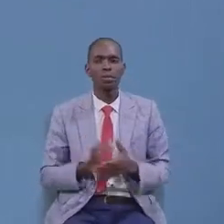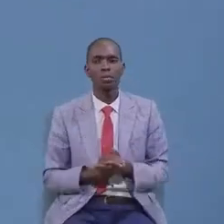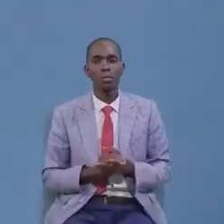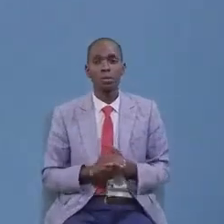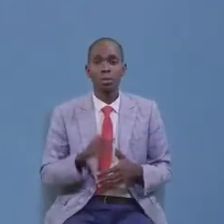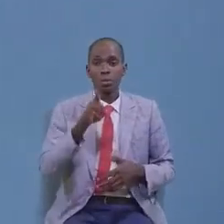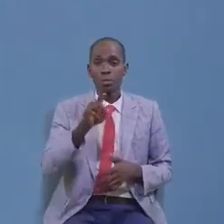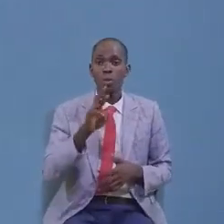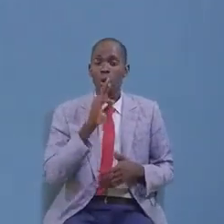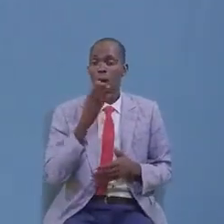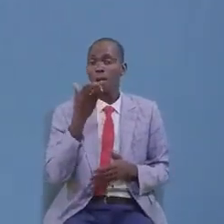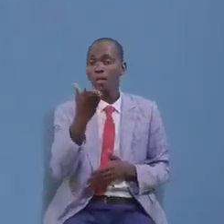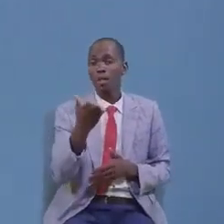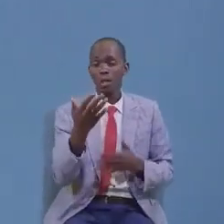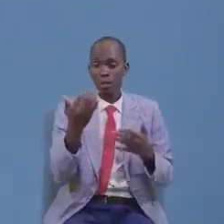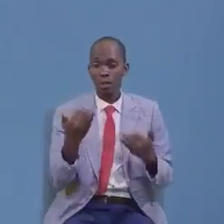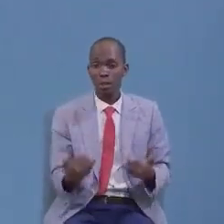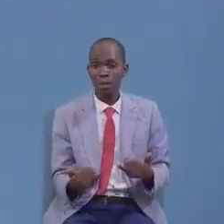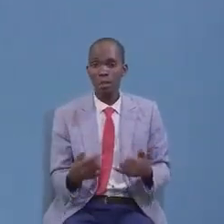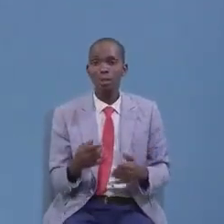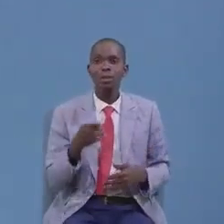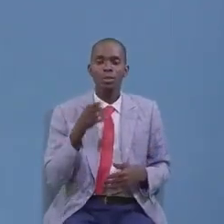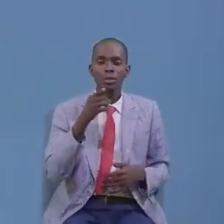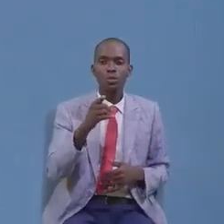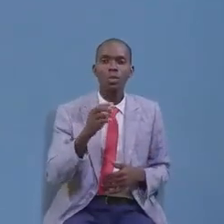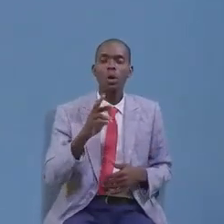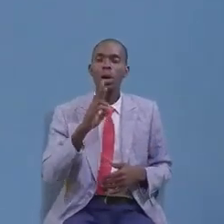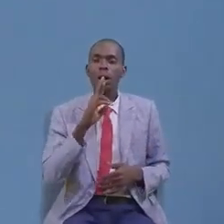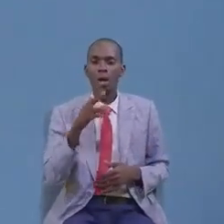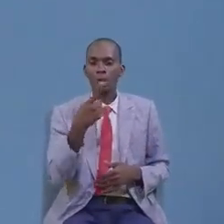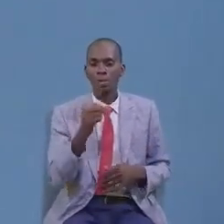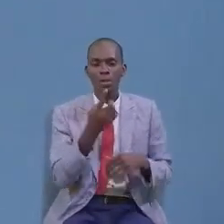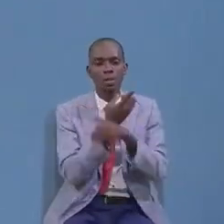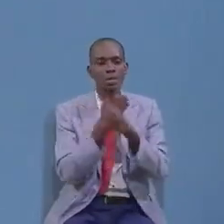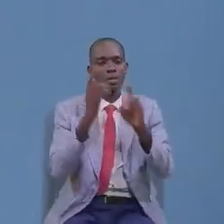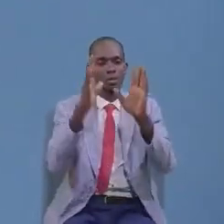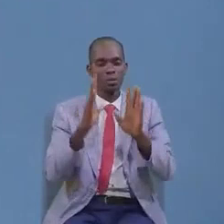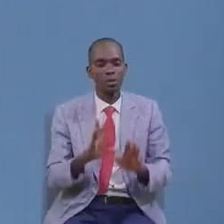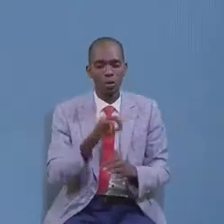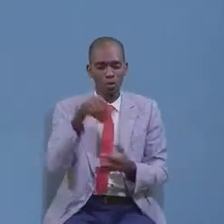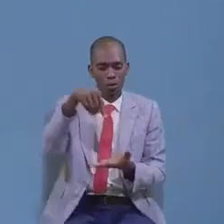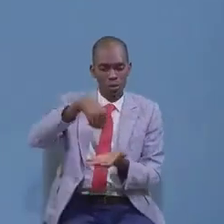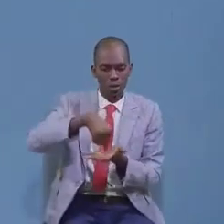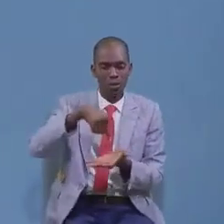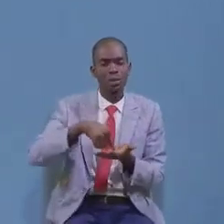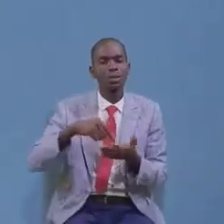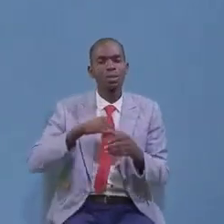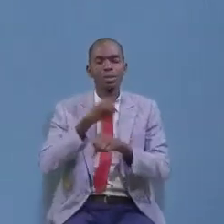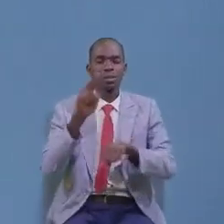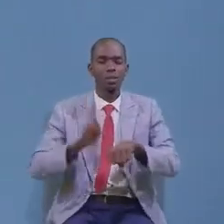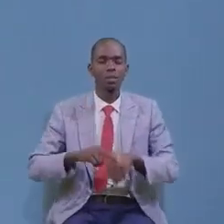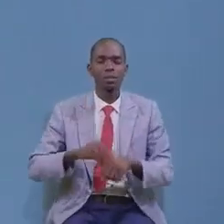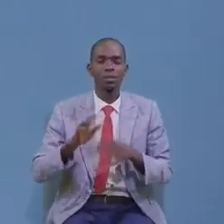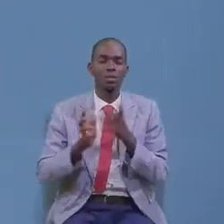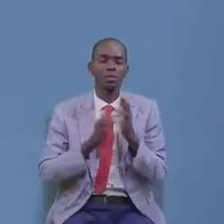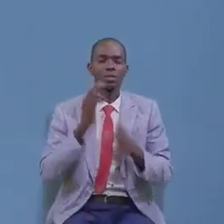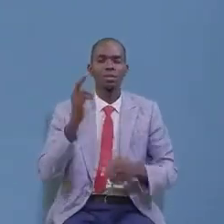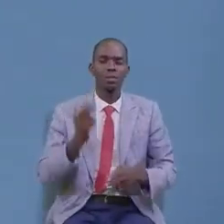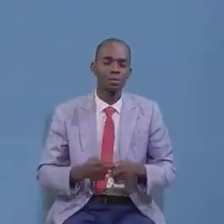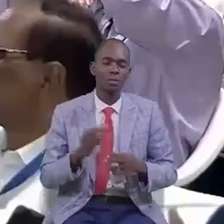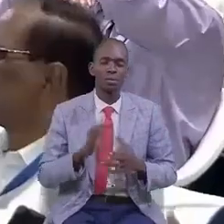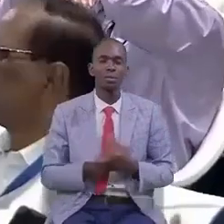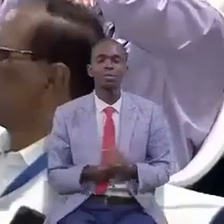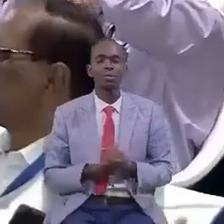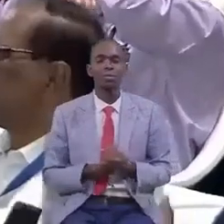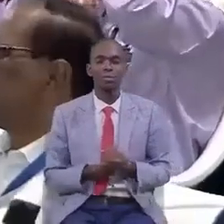here today, you are deliverer of this nation. ఈ రోజున మీరందరూ ఇక్కడ ఉన్నారంటే చేతులు పైకి చాపి చప్పట్లు కొడుతూ చెప్పాలి, దేశం